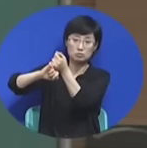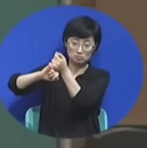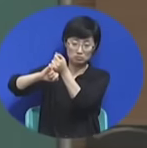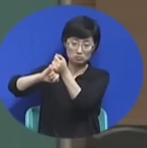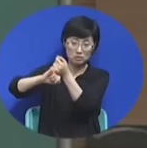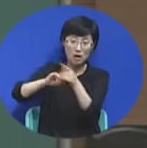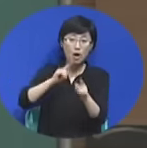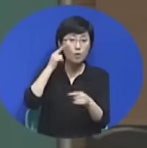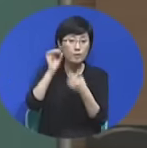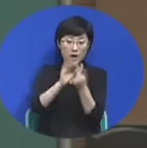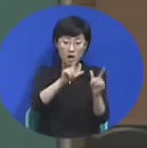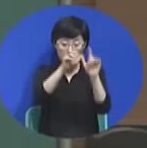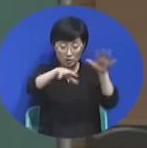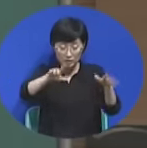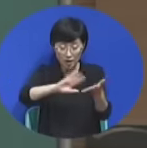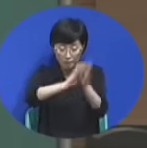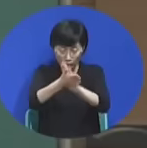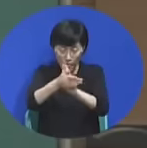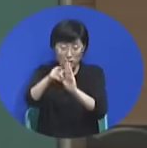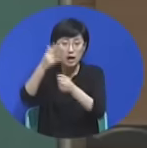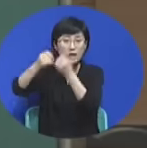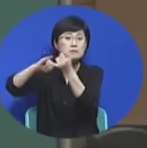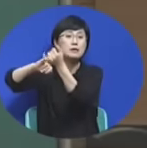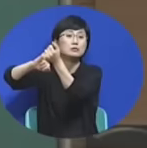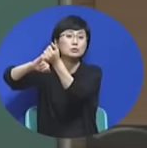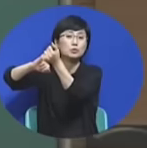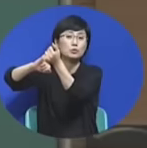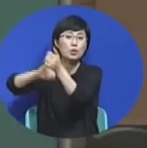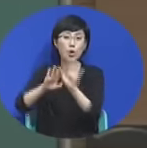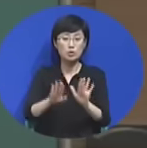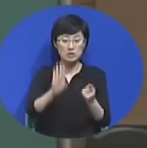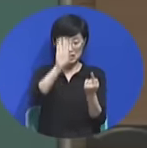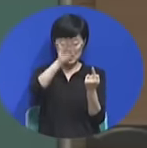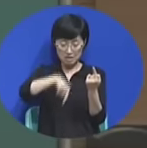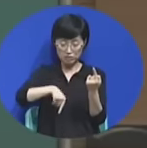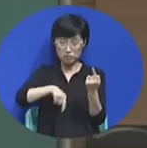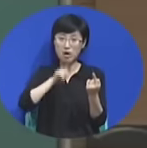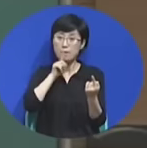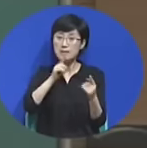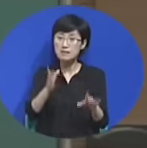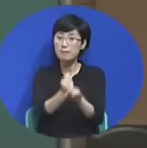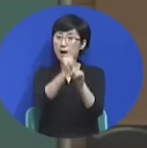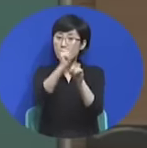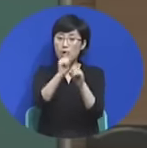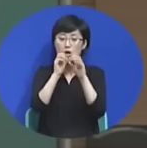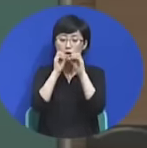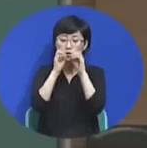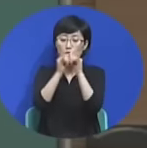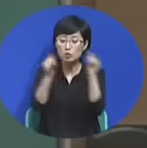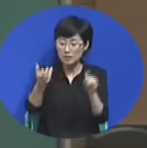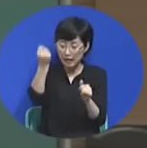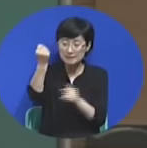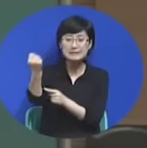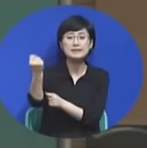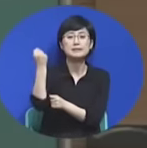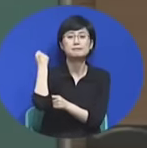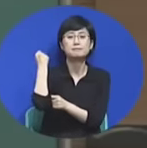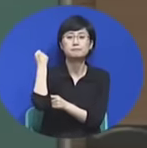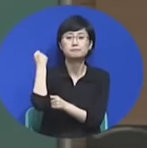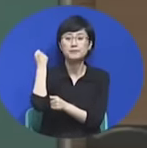우리에게 신 언약이니까. 因为这是神赐给我们的应许。 일부 메시지 전도자의 힘이잖아요. 在一部信息里面是传道者的力量。 네. 그 힘이